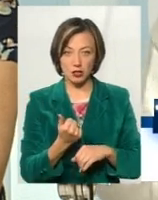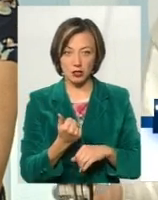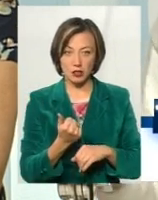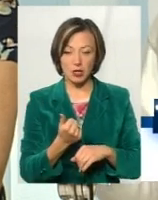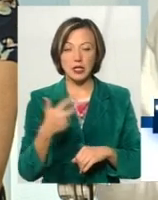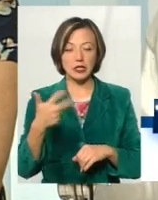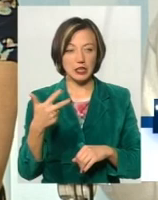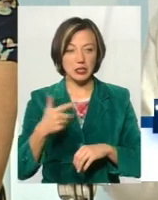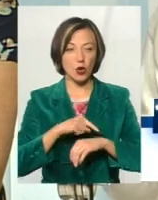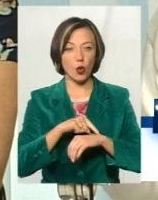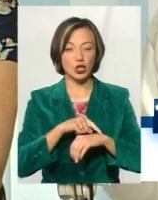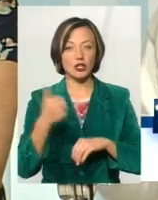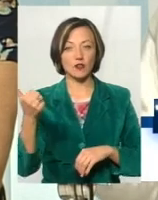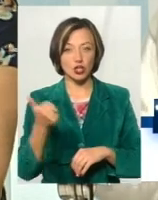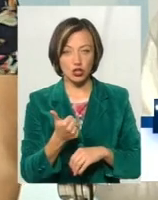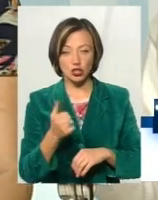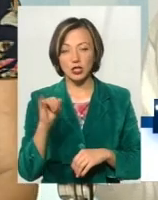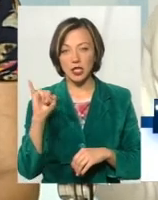тиждень, 30 годин на тиждень і